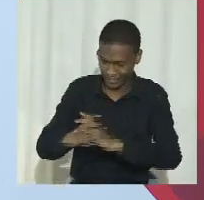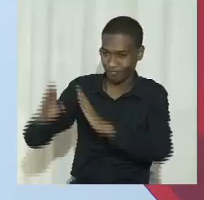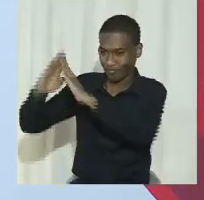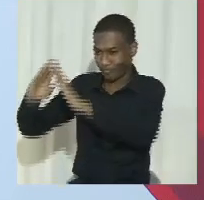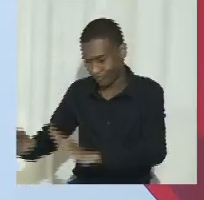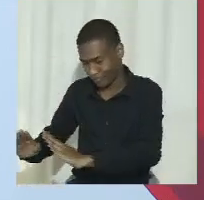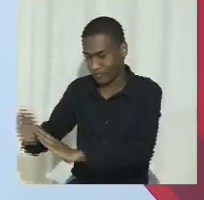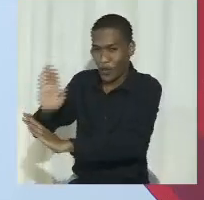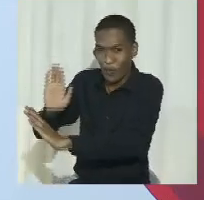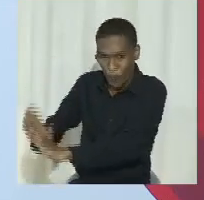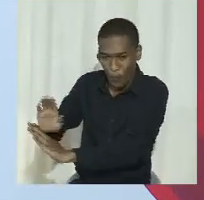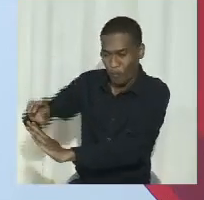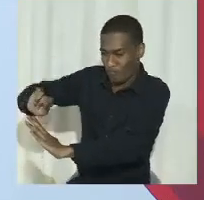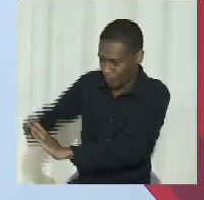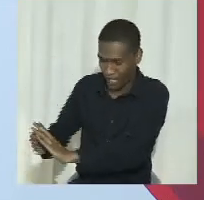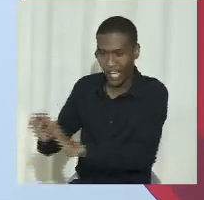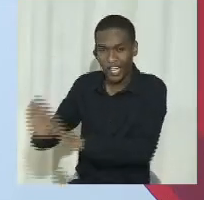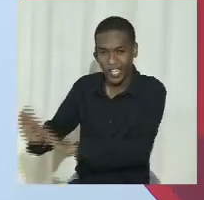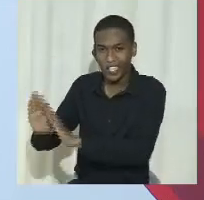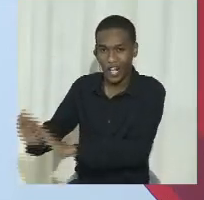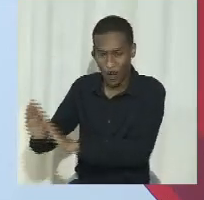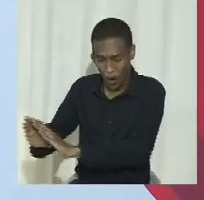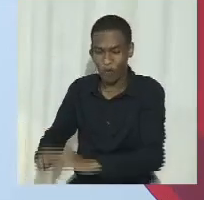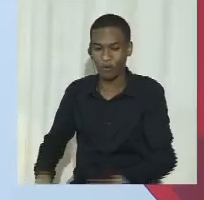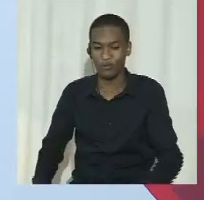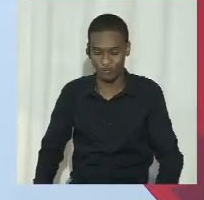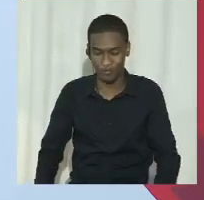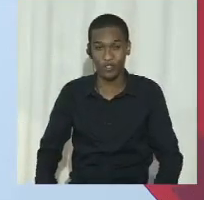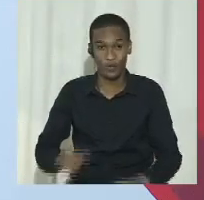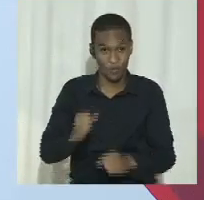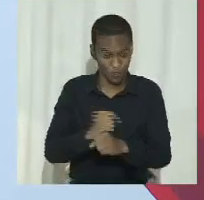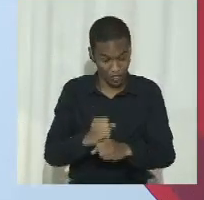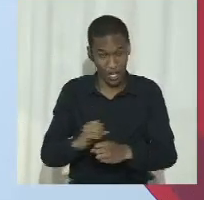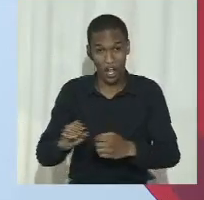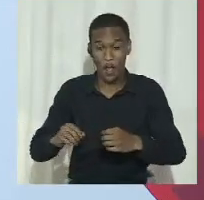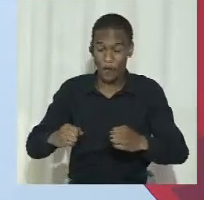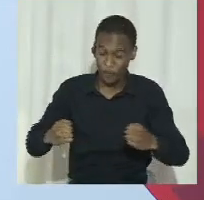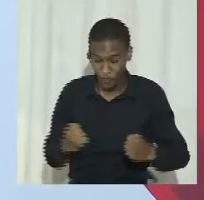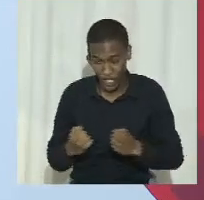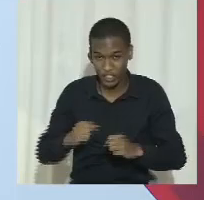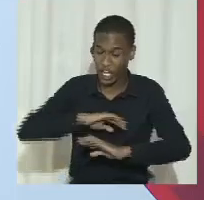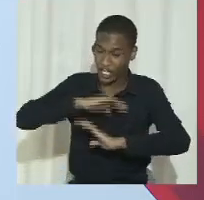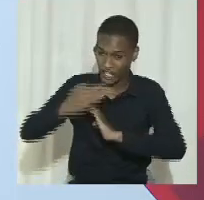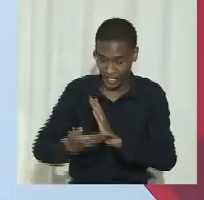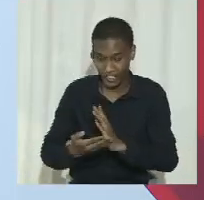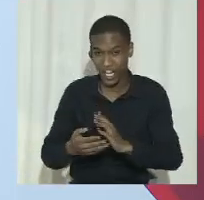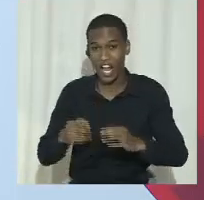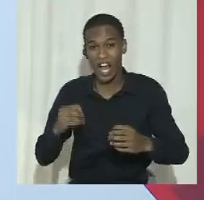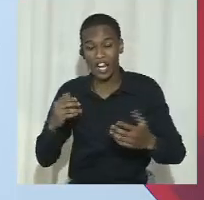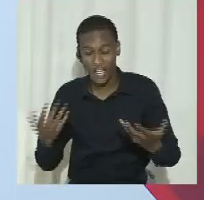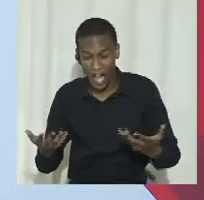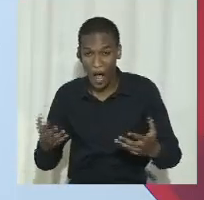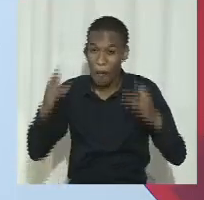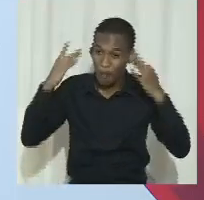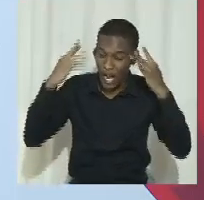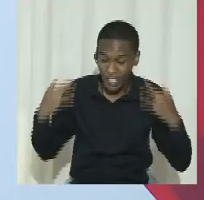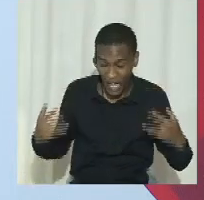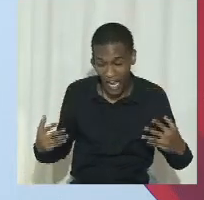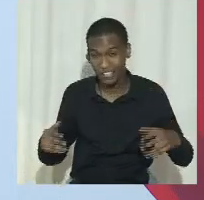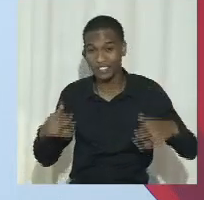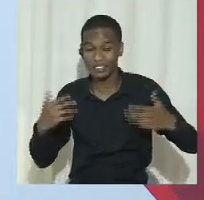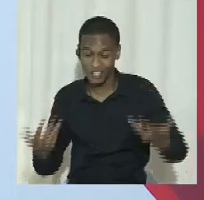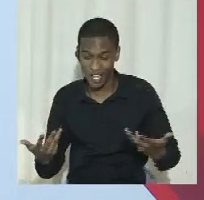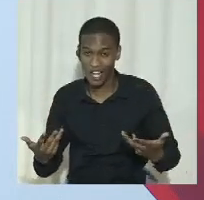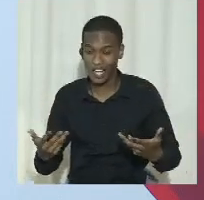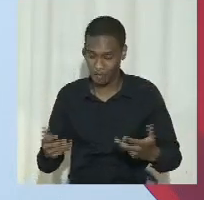izany rehefa hetsika rehetra anisan'izany ny fisoratam-panambadiana enivon'ny kommuna isan-karazany. Raha ho any eny